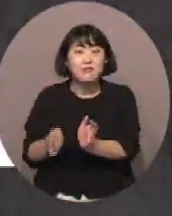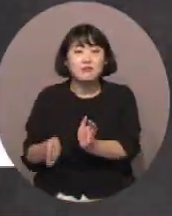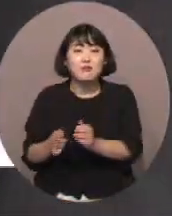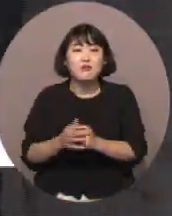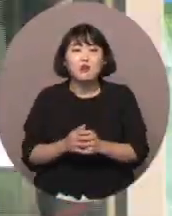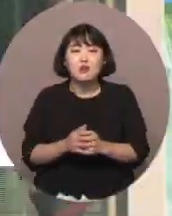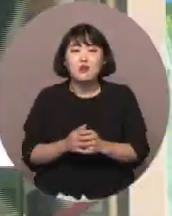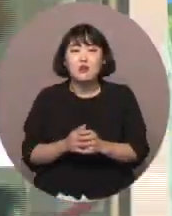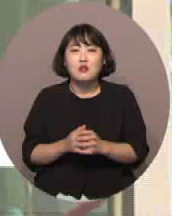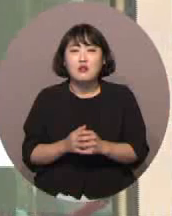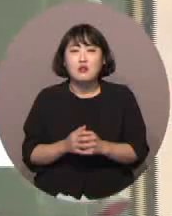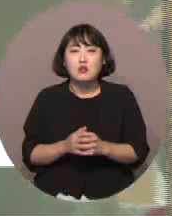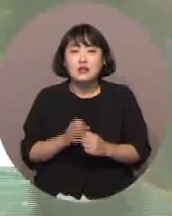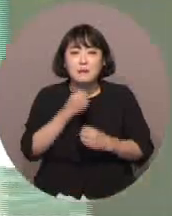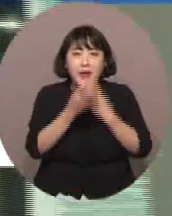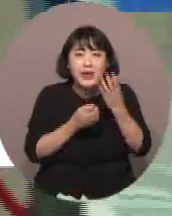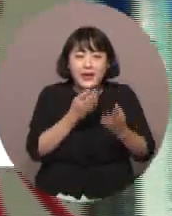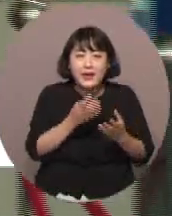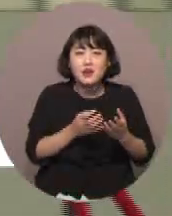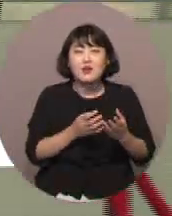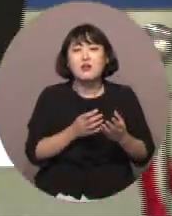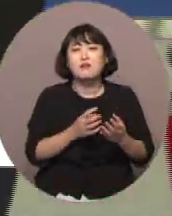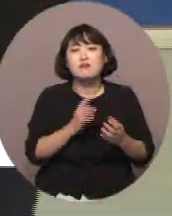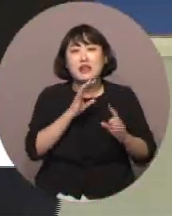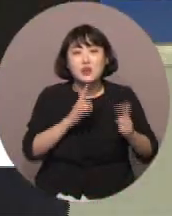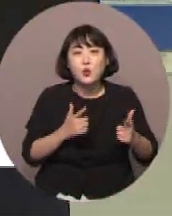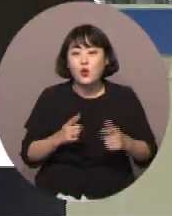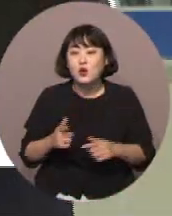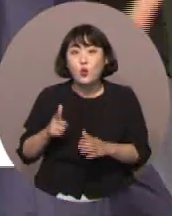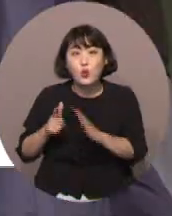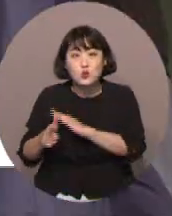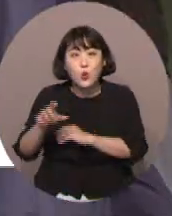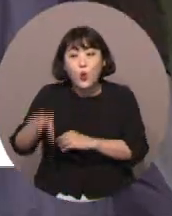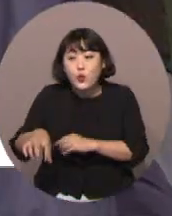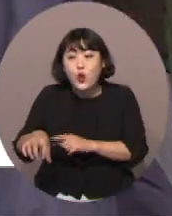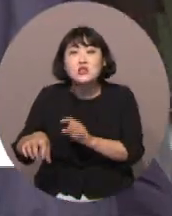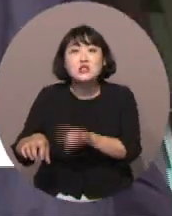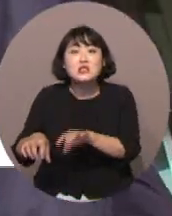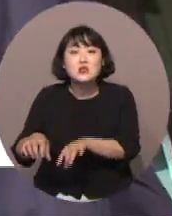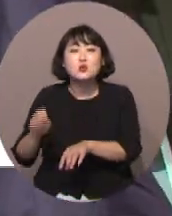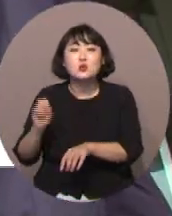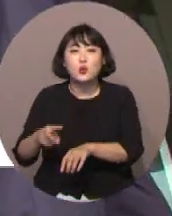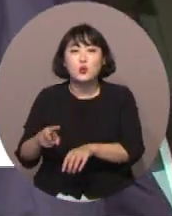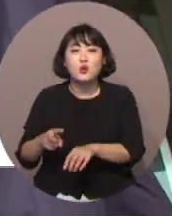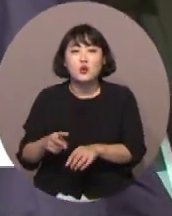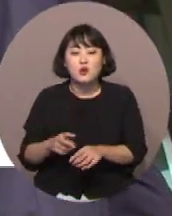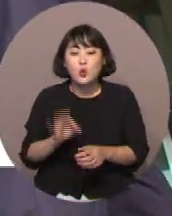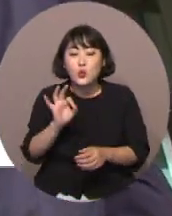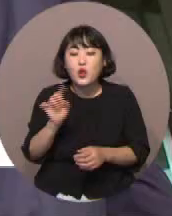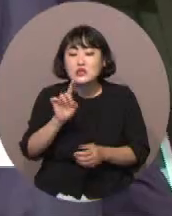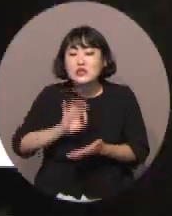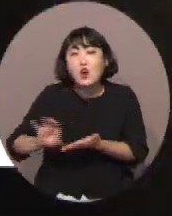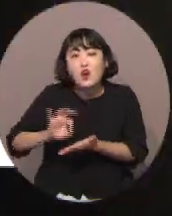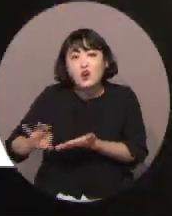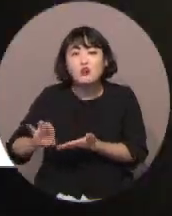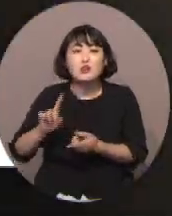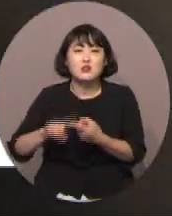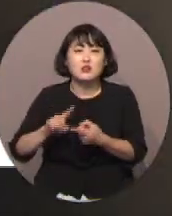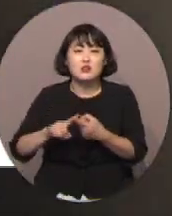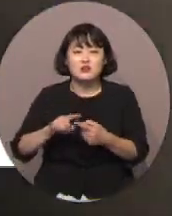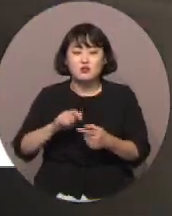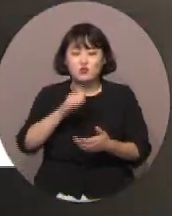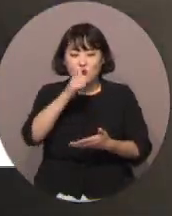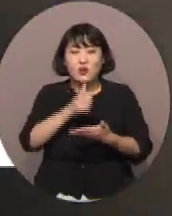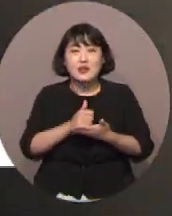공소 유지를 위해 자백이나 진술이 아닌 권총의 행방과 강탈한 현금의 사용 경로 등 국민은행 강도 살인